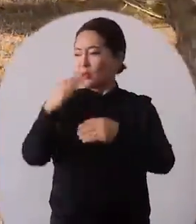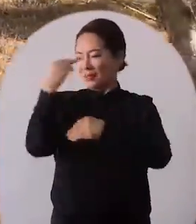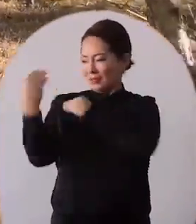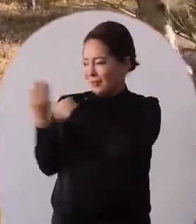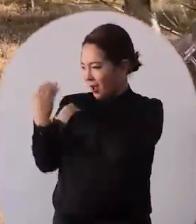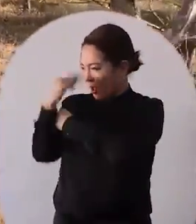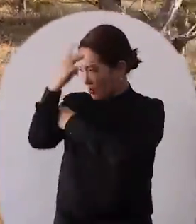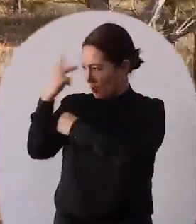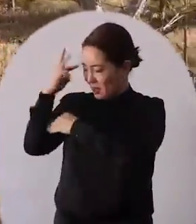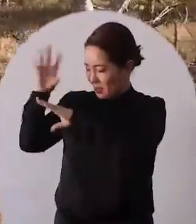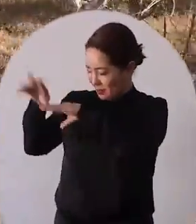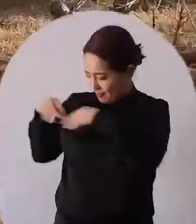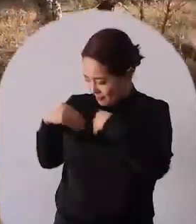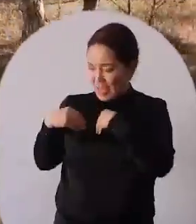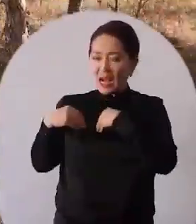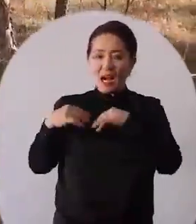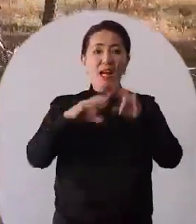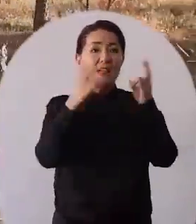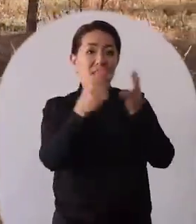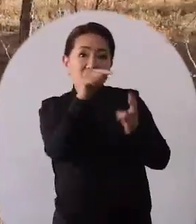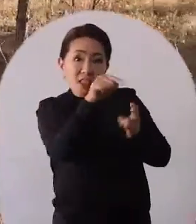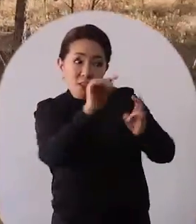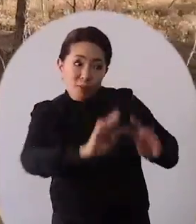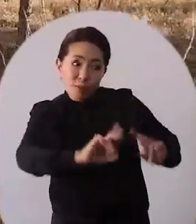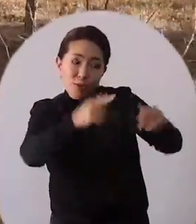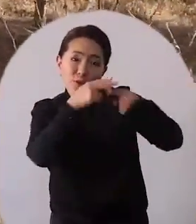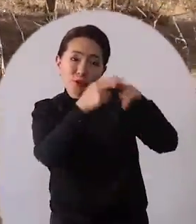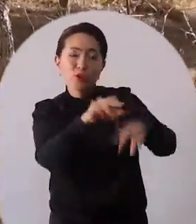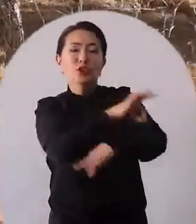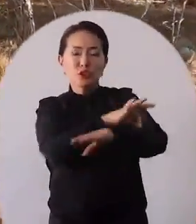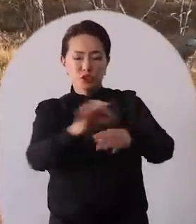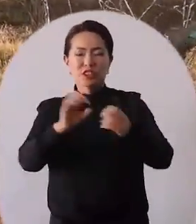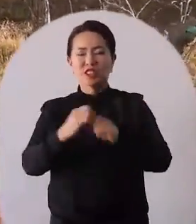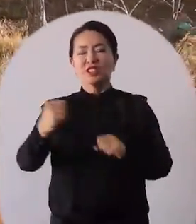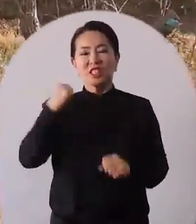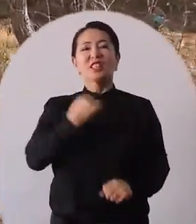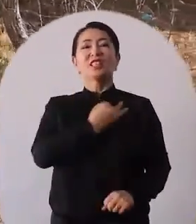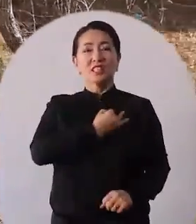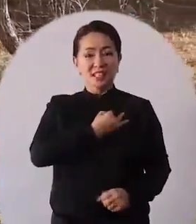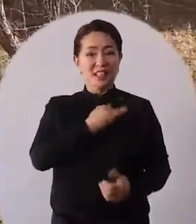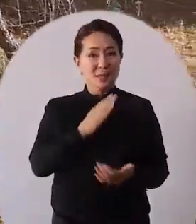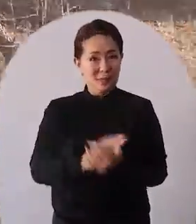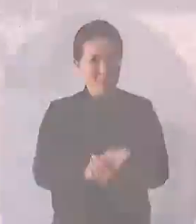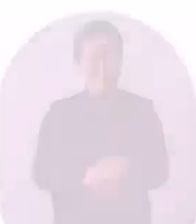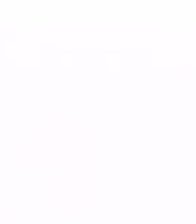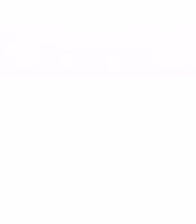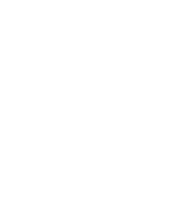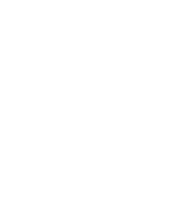мэдээллийг ашиглаж бид нар нийгэмдээ ирэг нөлөө үзүүлэхэд төсөл хэрэгжүүлж чадна гэдэгт итгэлтэй байна.